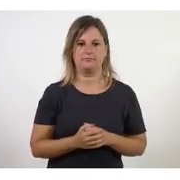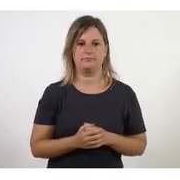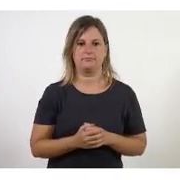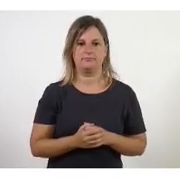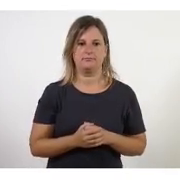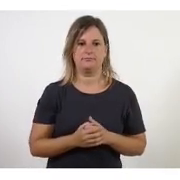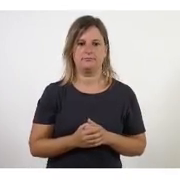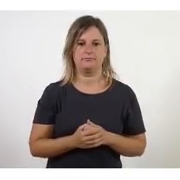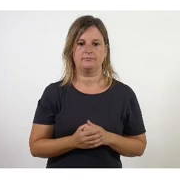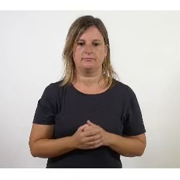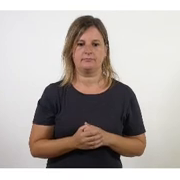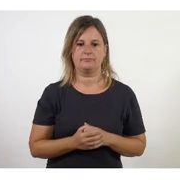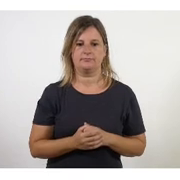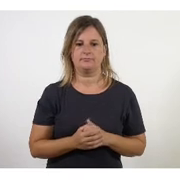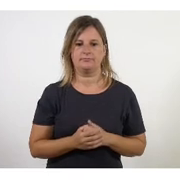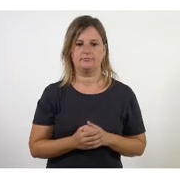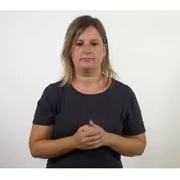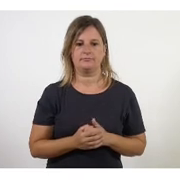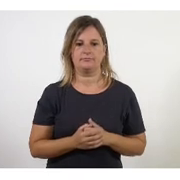Vale? Tindrà que es vegi la marca.